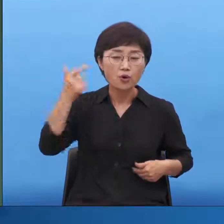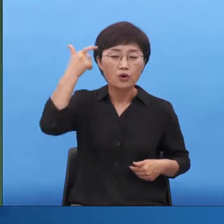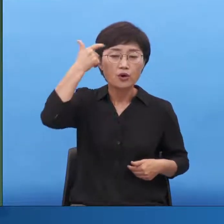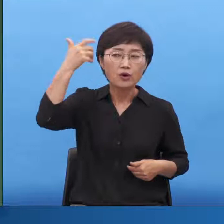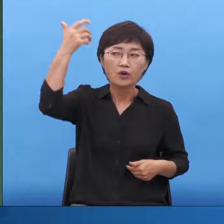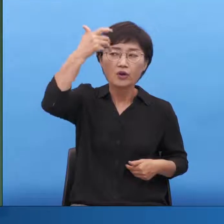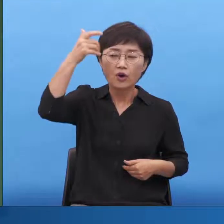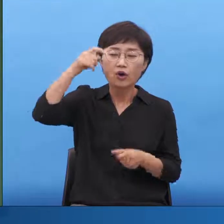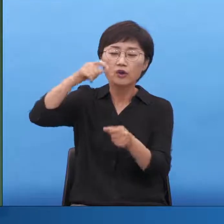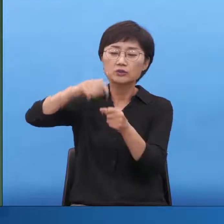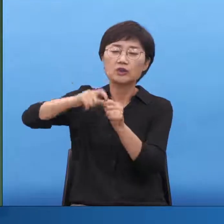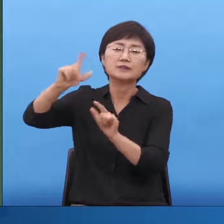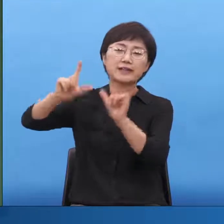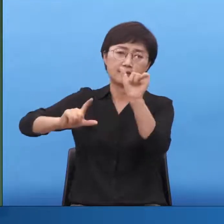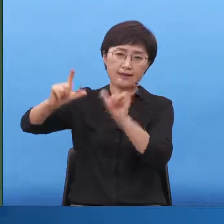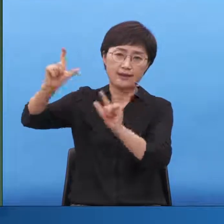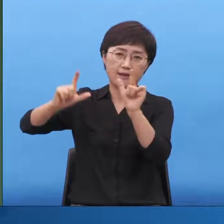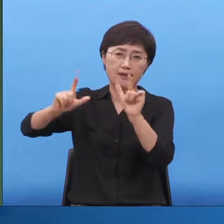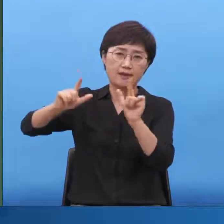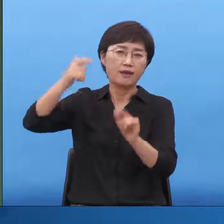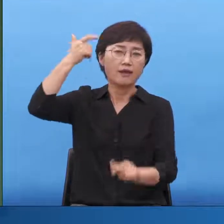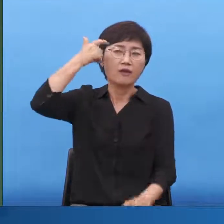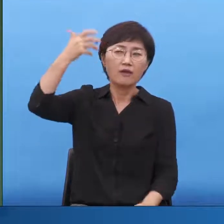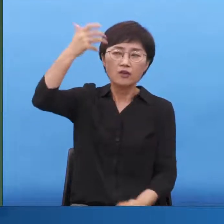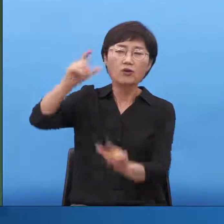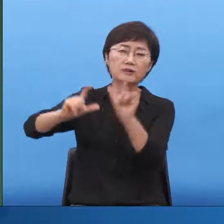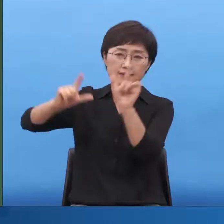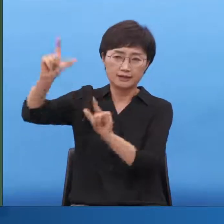렘드 大家的 수령 상태 最为 중요.